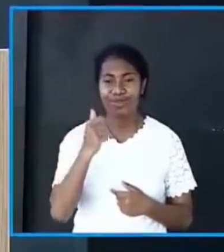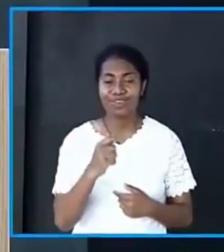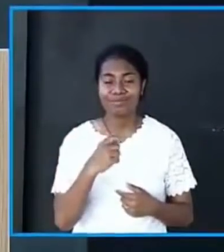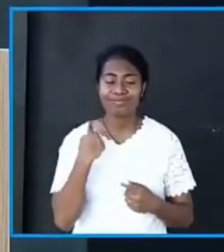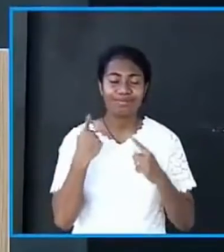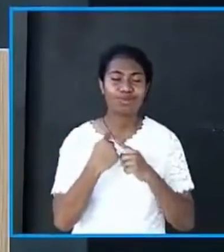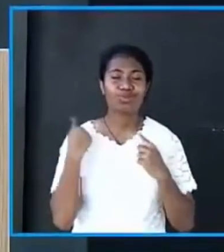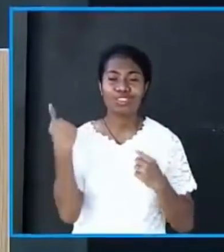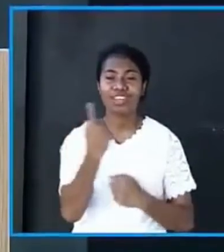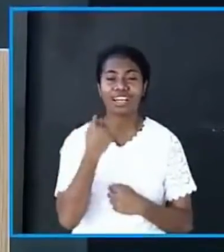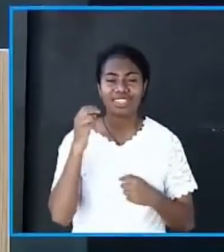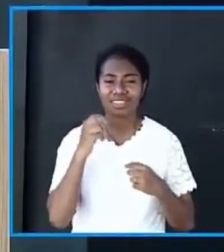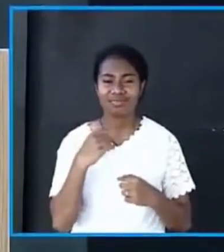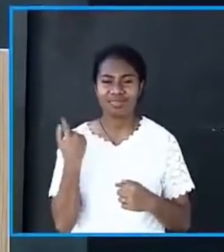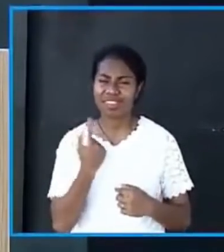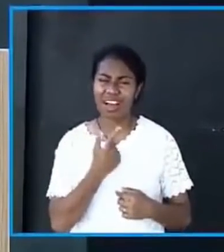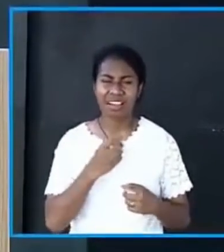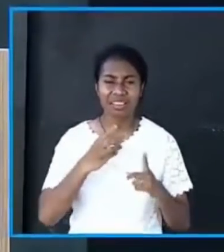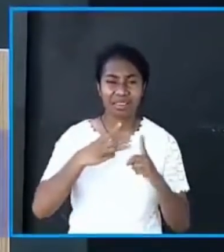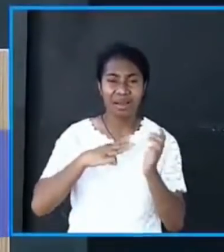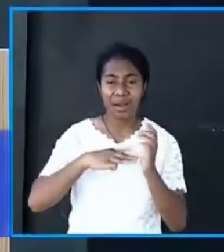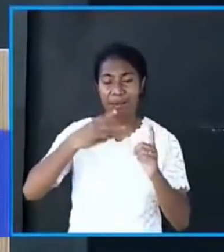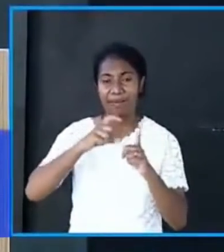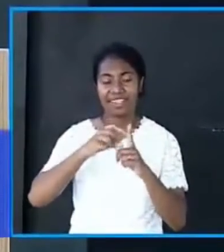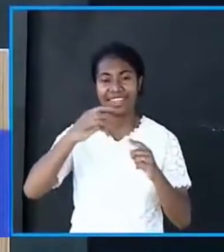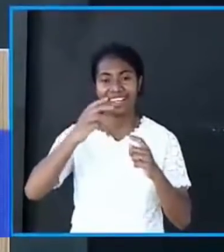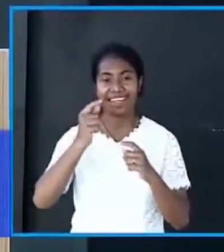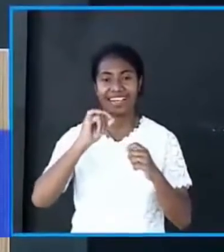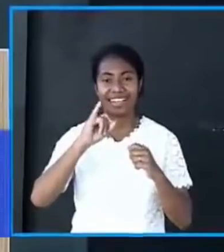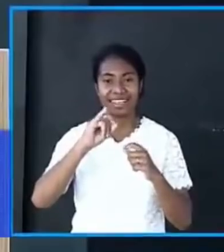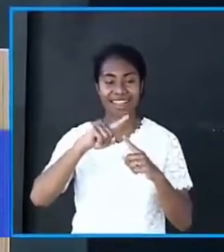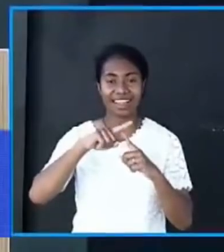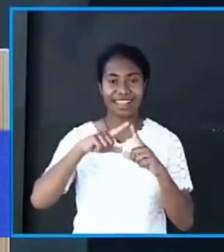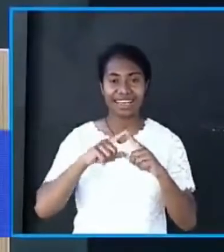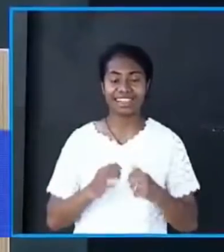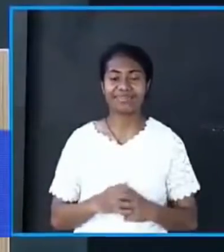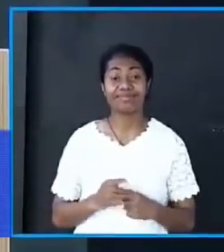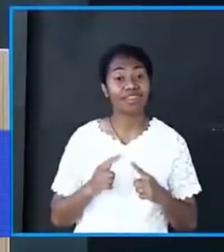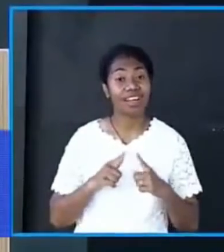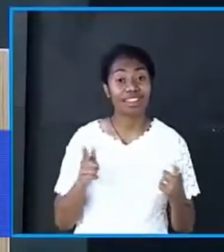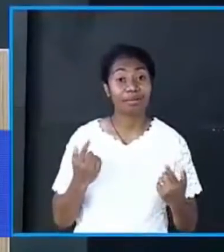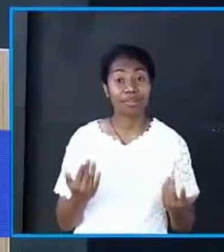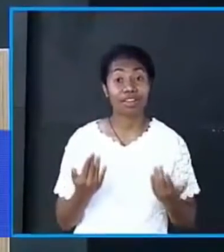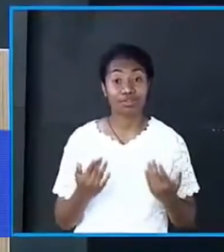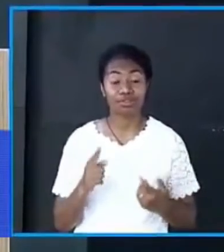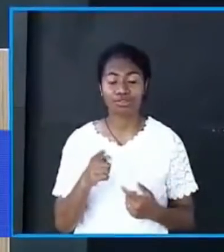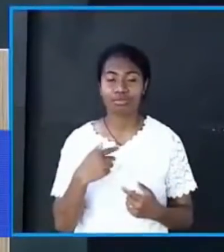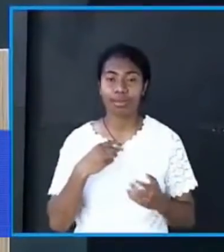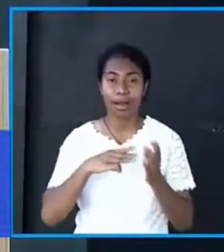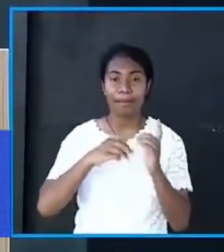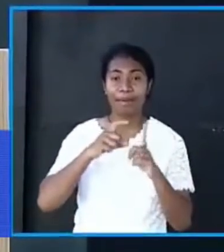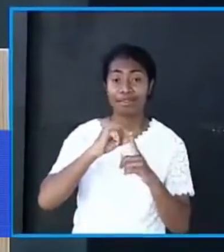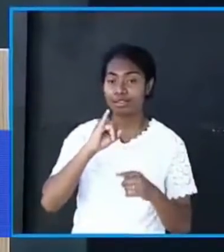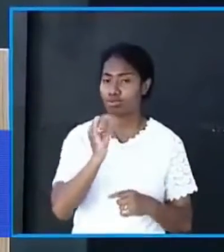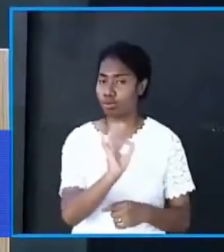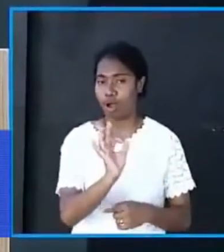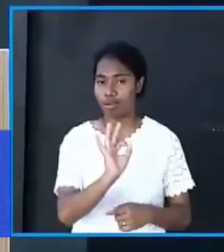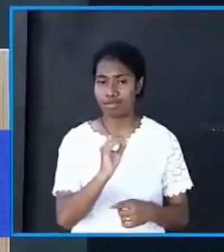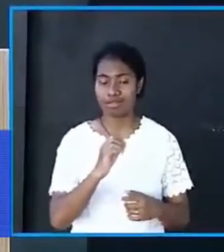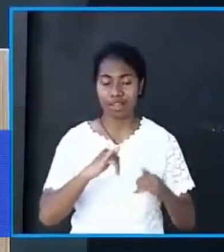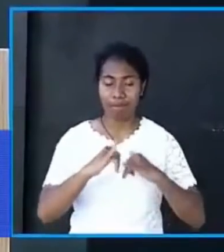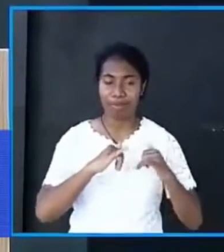Hai mungkin menafsir Secara kiasan ya Tapi tentu secara medis tidak seperti itu